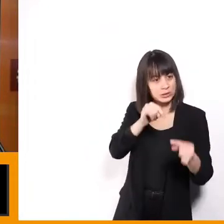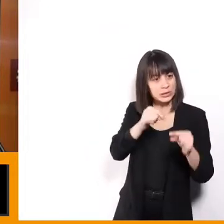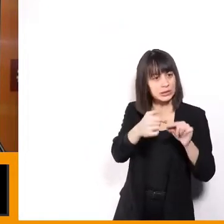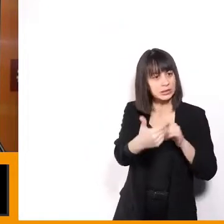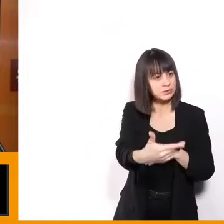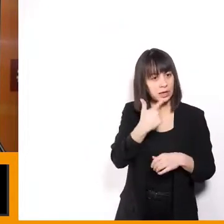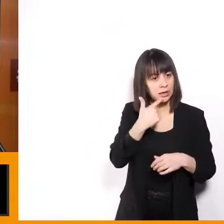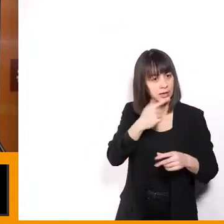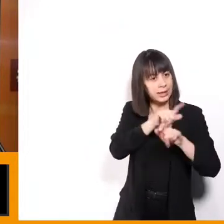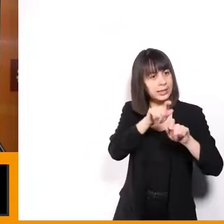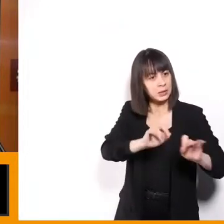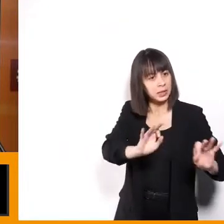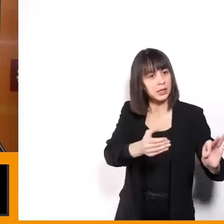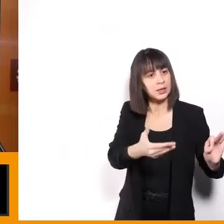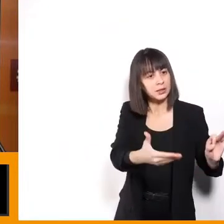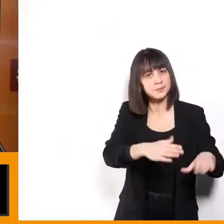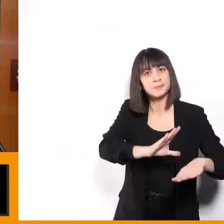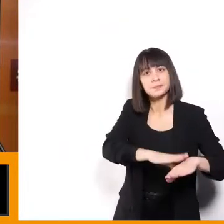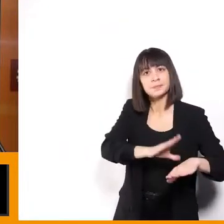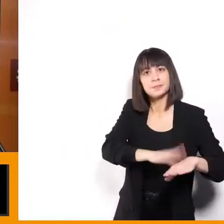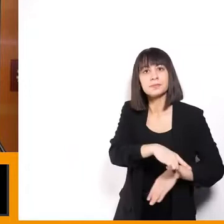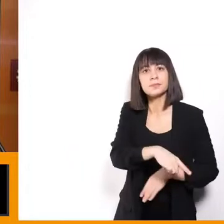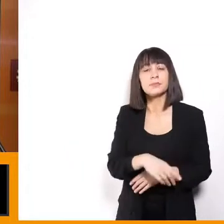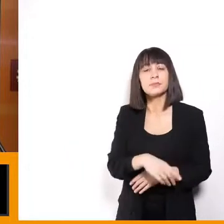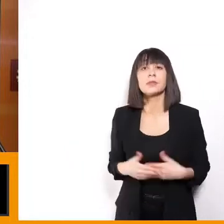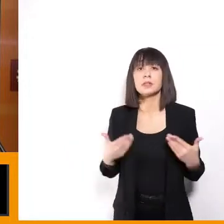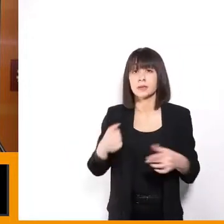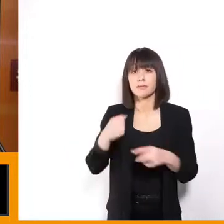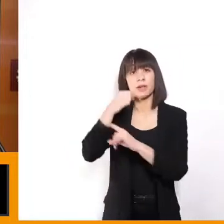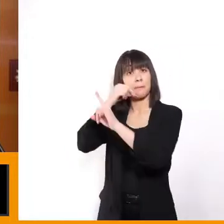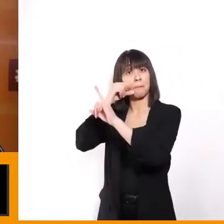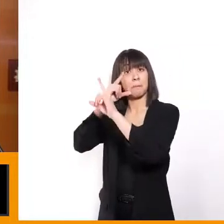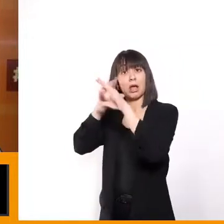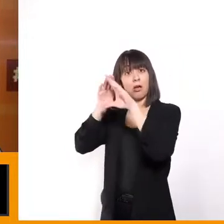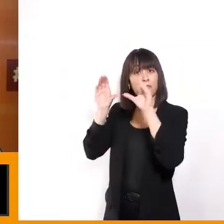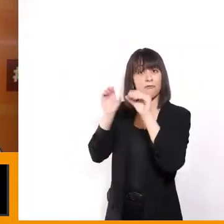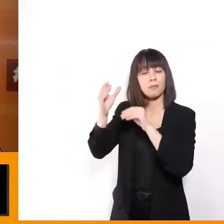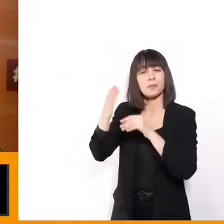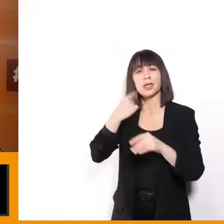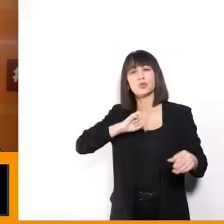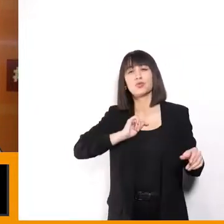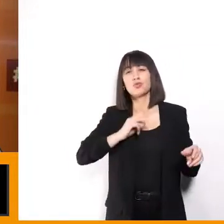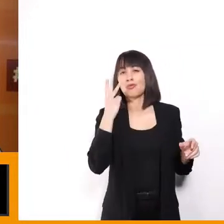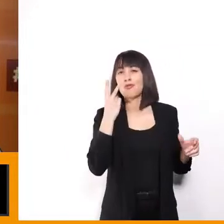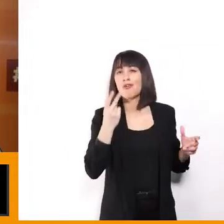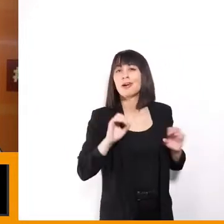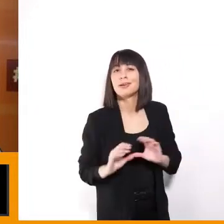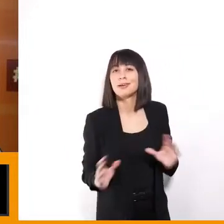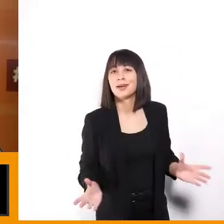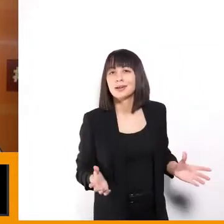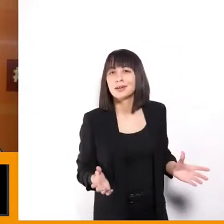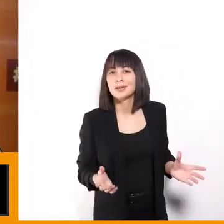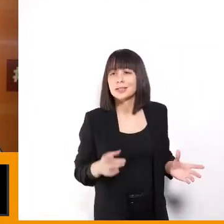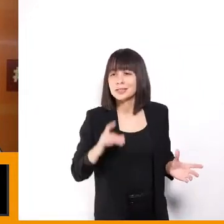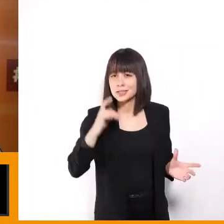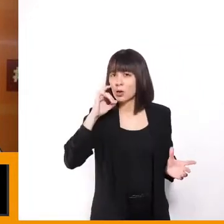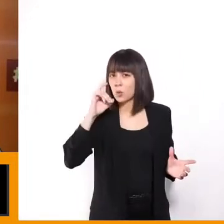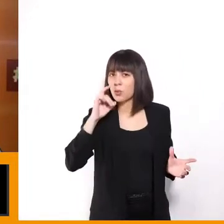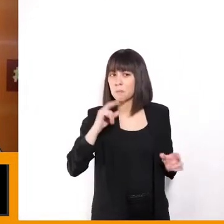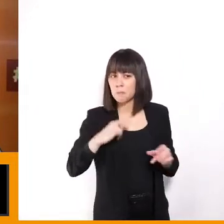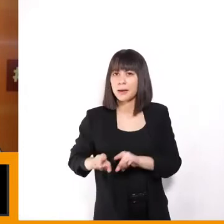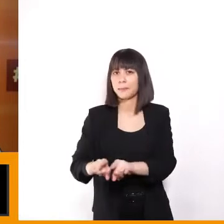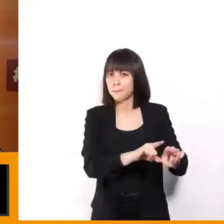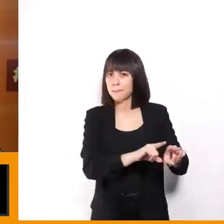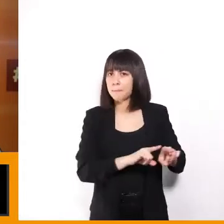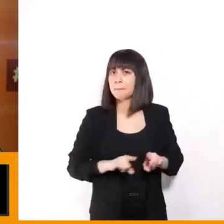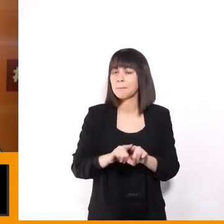pour nous un point essentiel, et c'est quand on parle aux parents, aux familles, on voit bien que tout le monde fait ces remarques-là, qu'il y a un véritable effort de